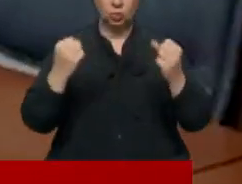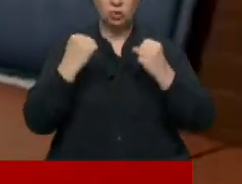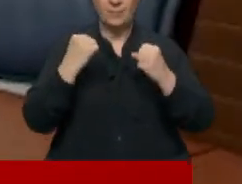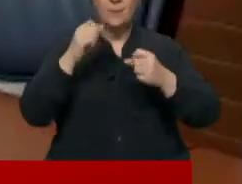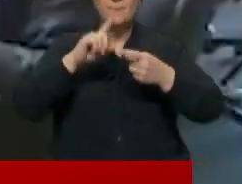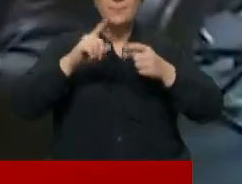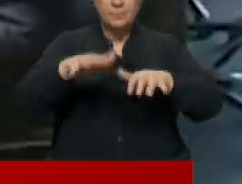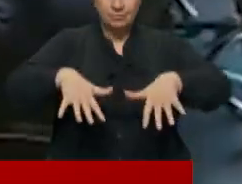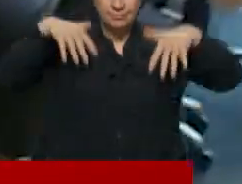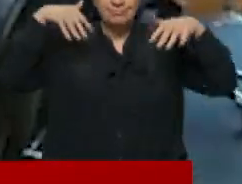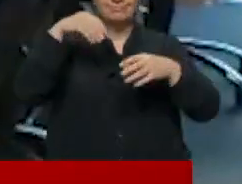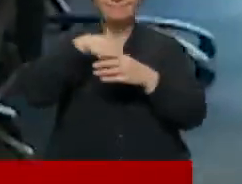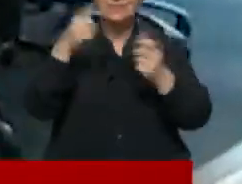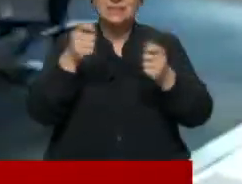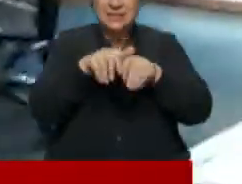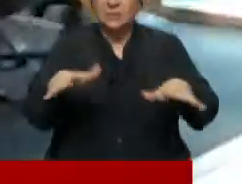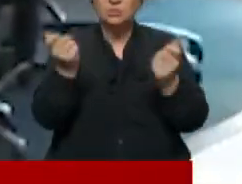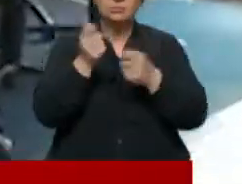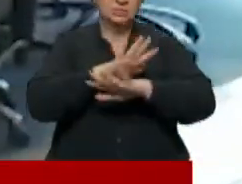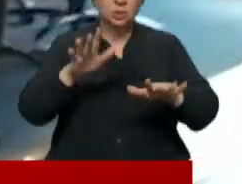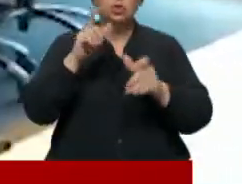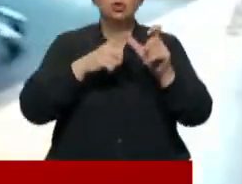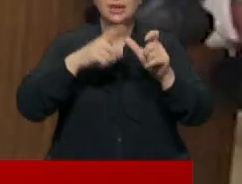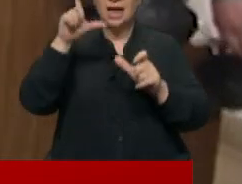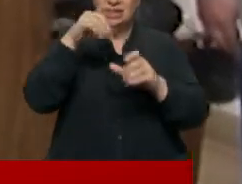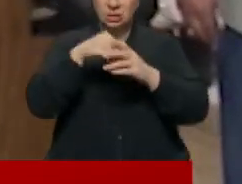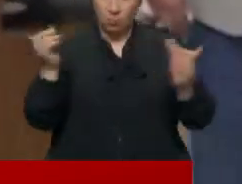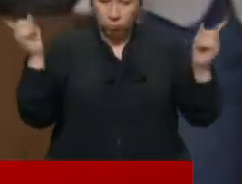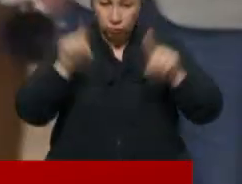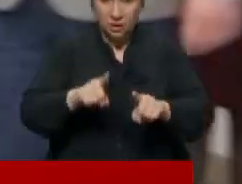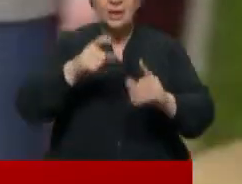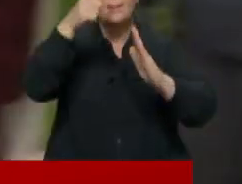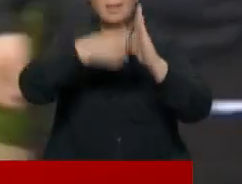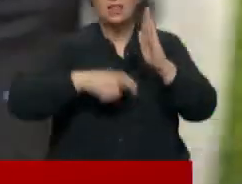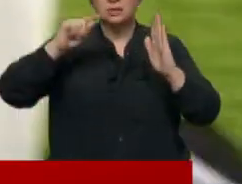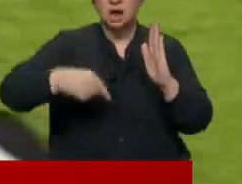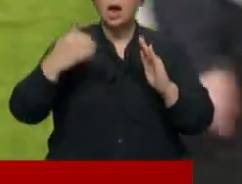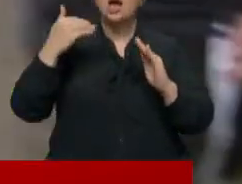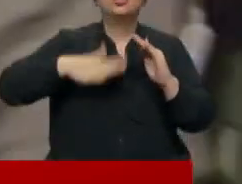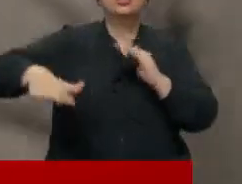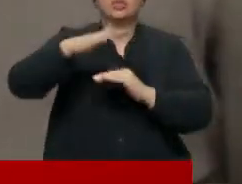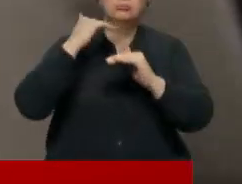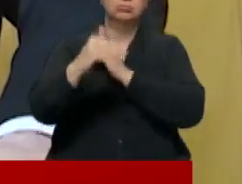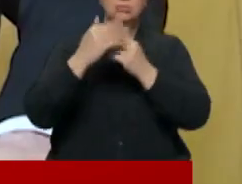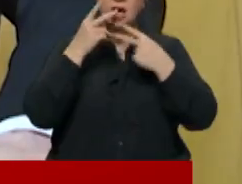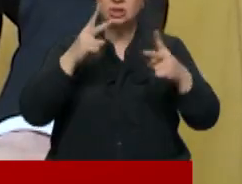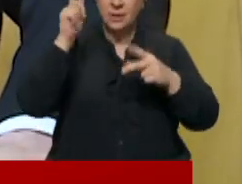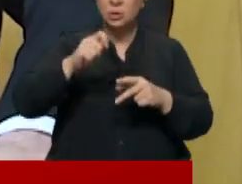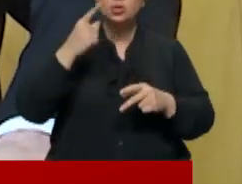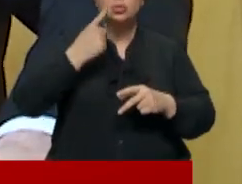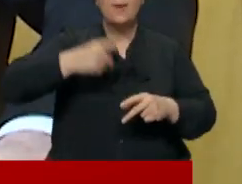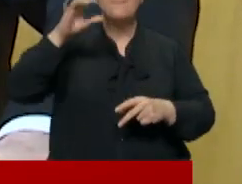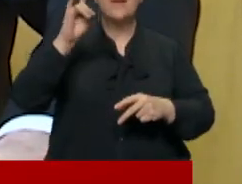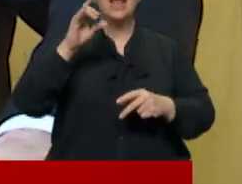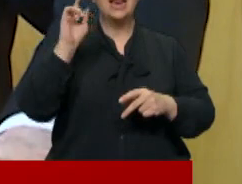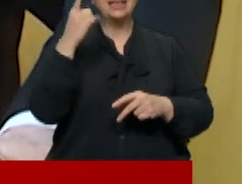güçlendirilmiş parlamenter sistem çalışmasını bitirdi. Şubat ayı içinde liderler aynı masada buluşup metni imzalayacak, kamuoyuyla paylaşacak. Cumhurbaşkanından sonra MHP